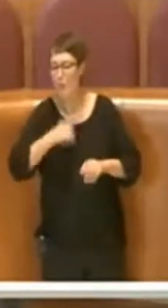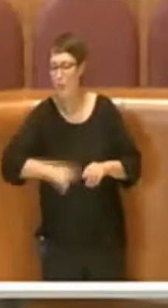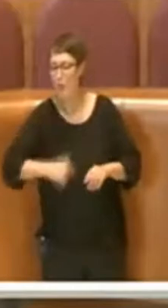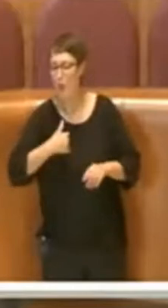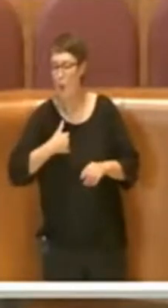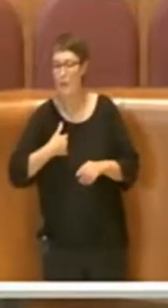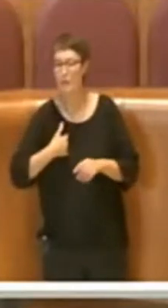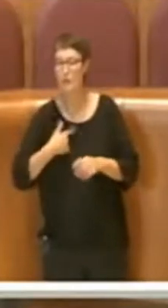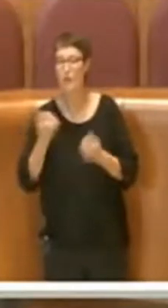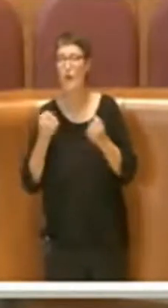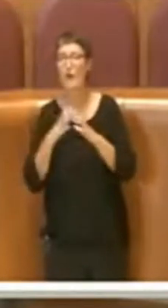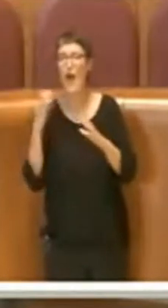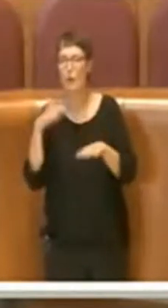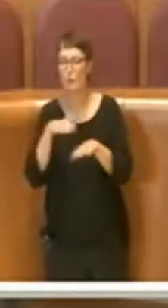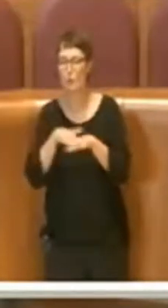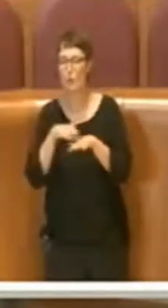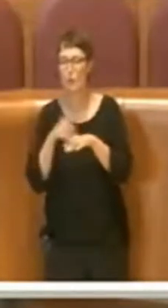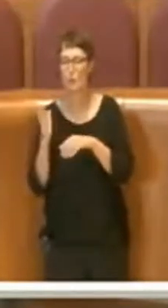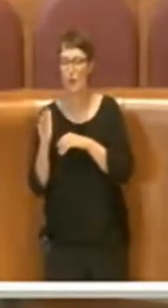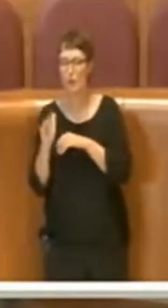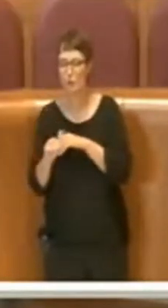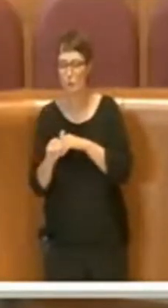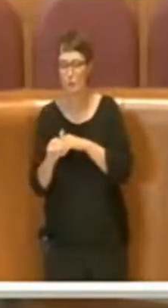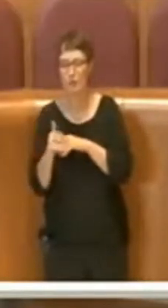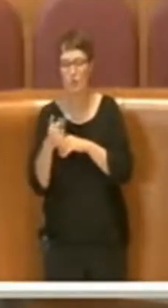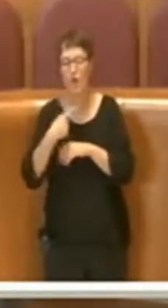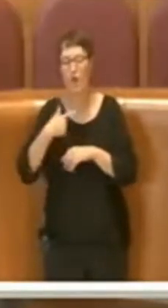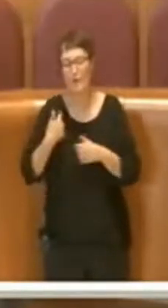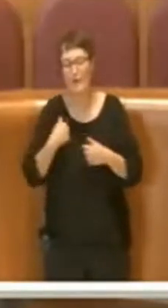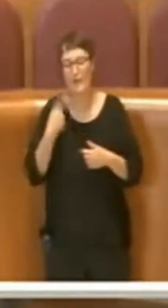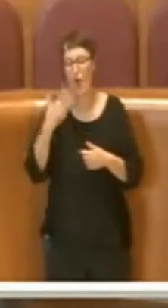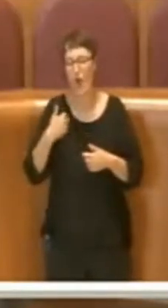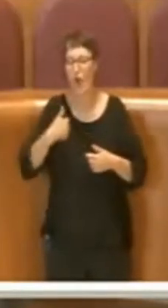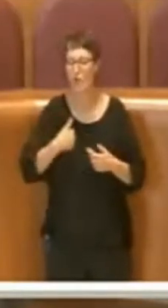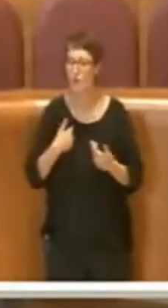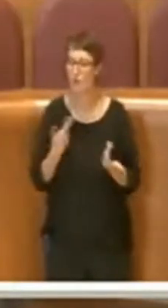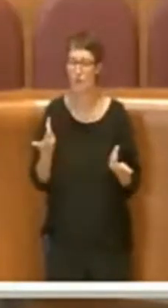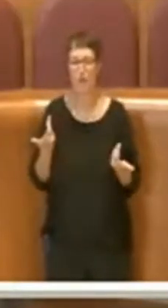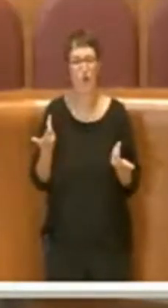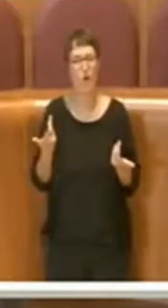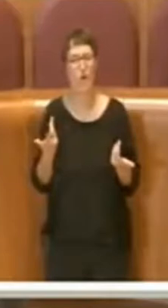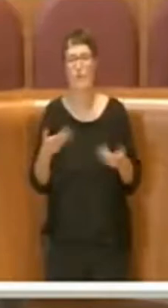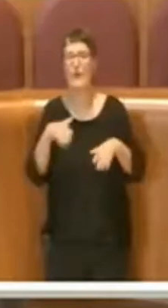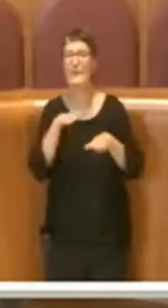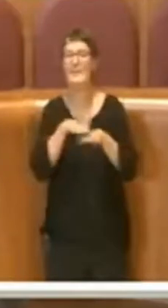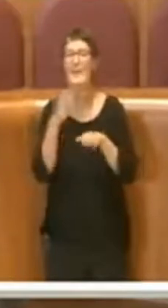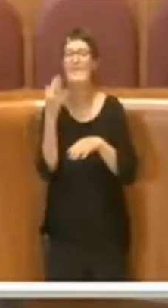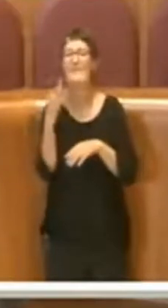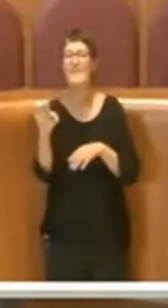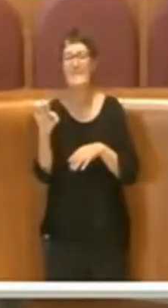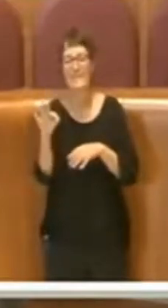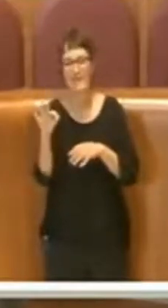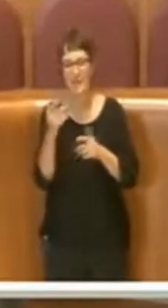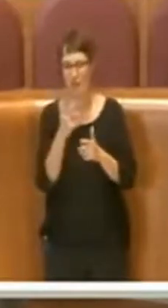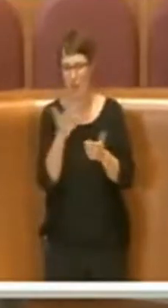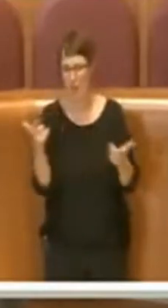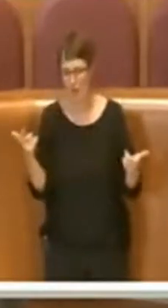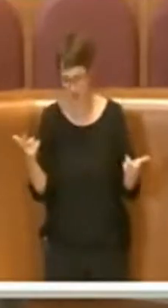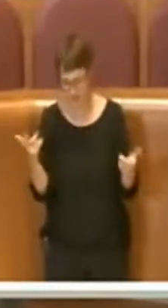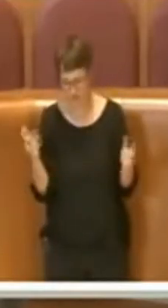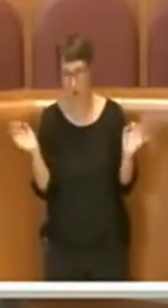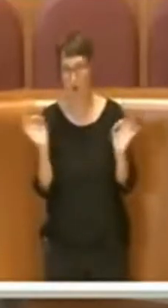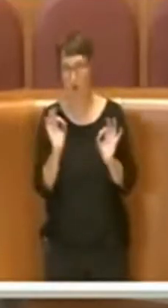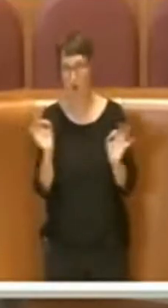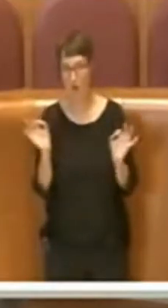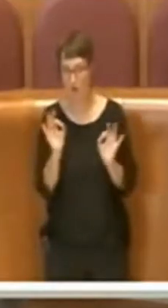dal servizio ideale, però quello che è importante, Presidente, è che chiaramente c'è una strada tracciata, definita,